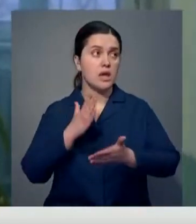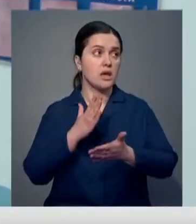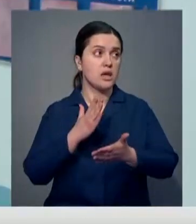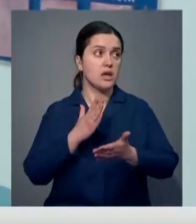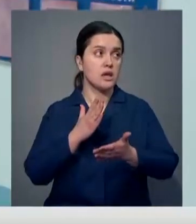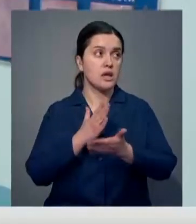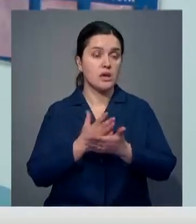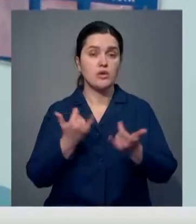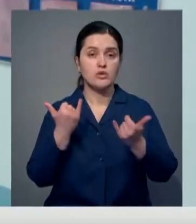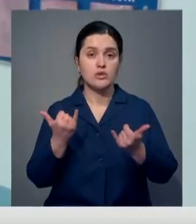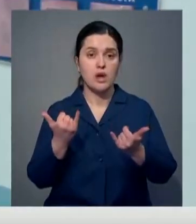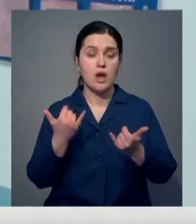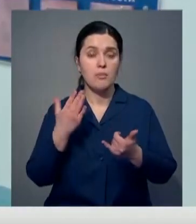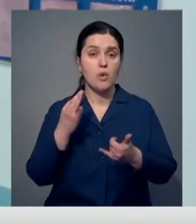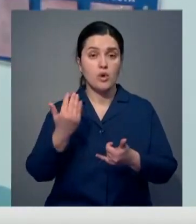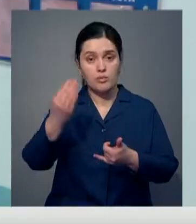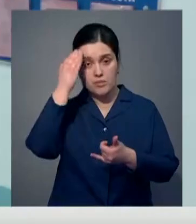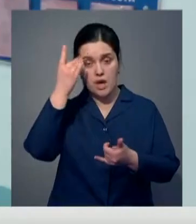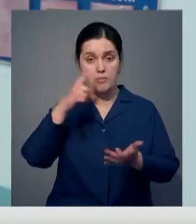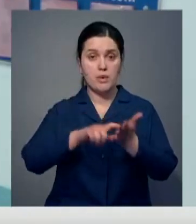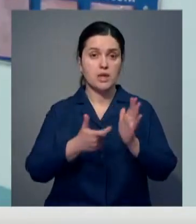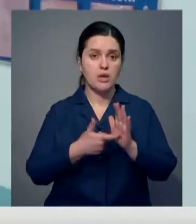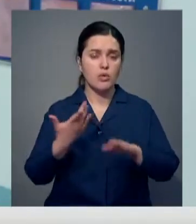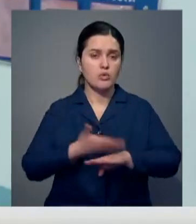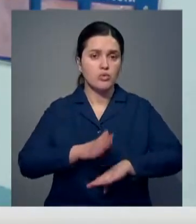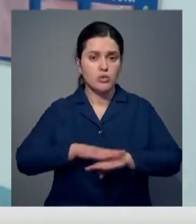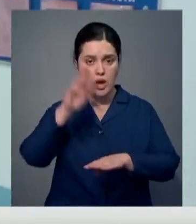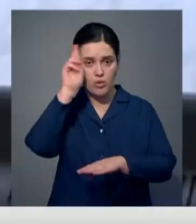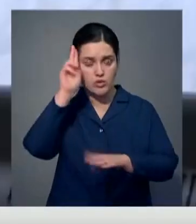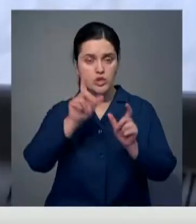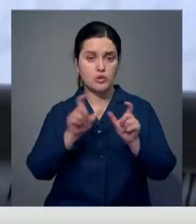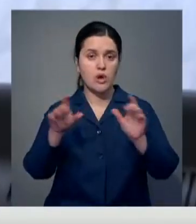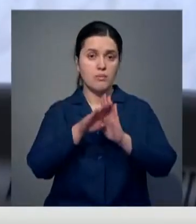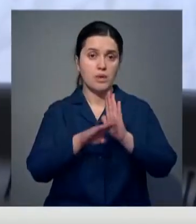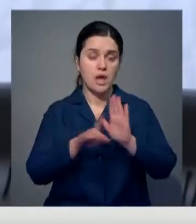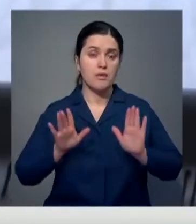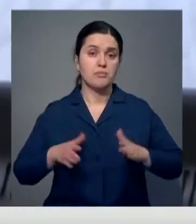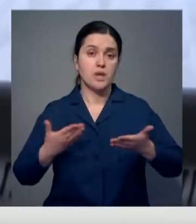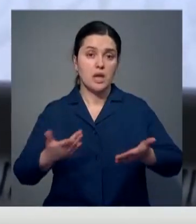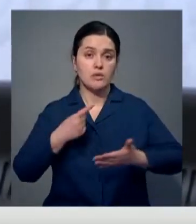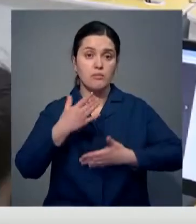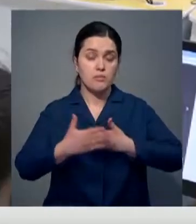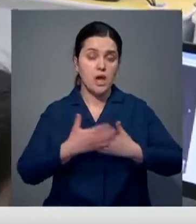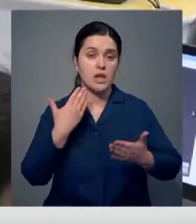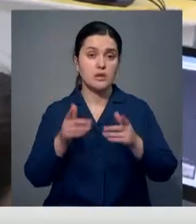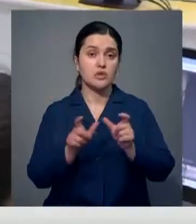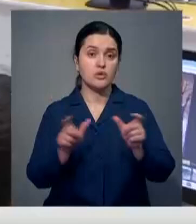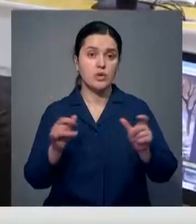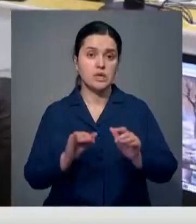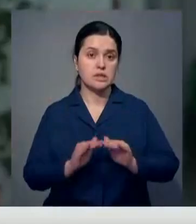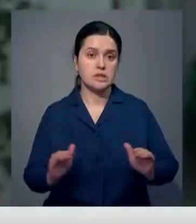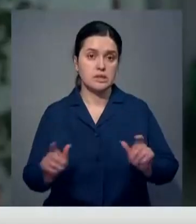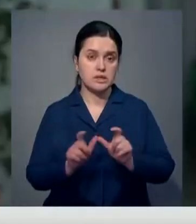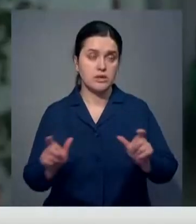к нынешней системе. По ее мнению, первоклассникам очень трудно усваивать школьную программу. Поэтому и предлагает сблизить отношения школ и детских